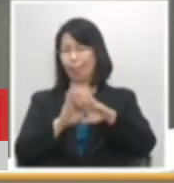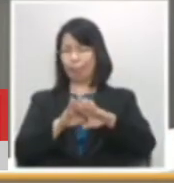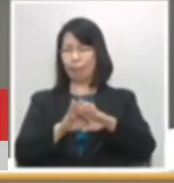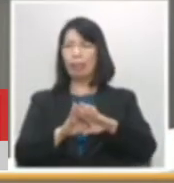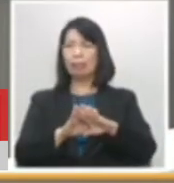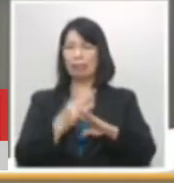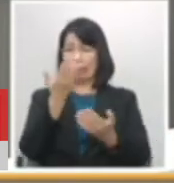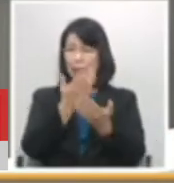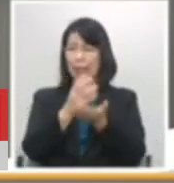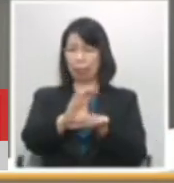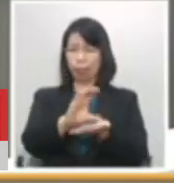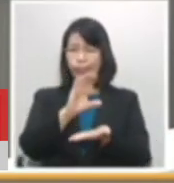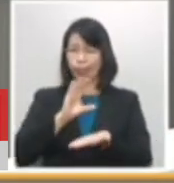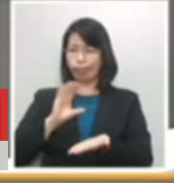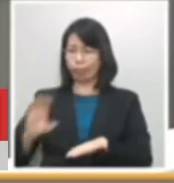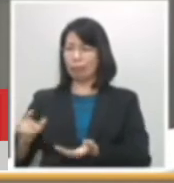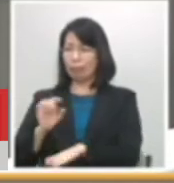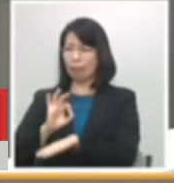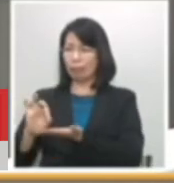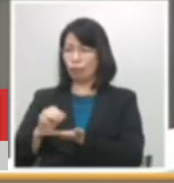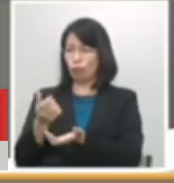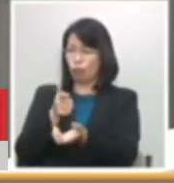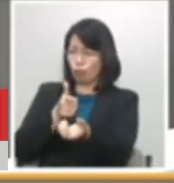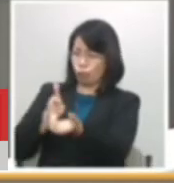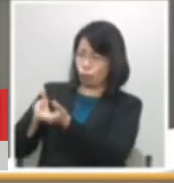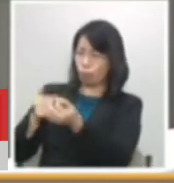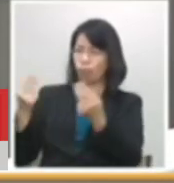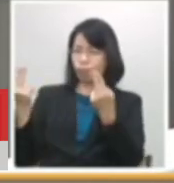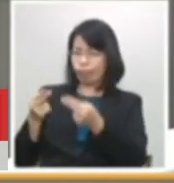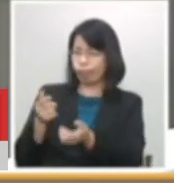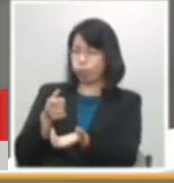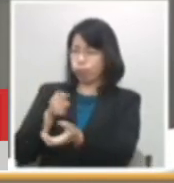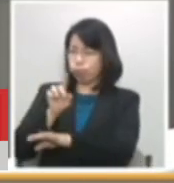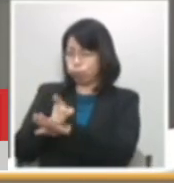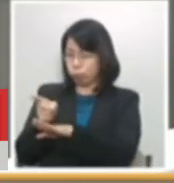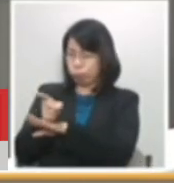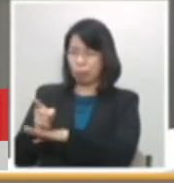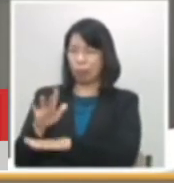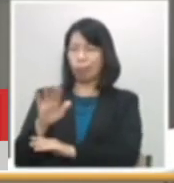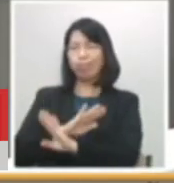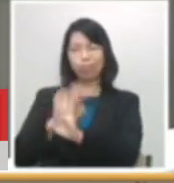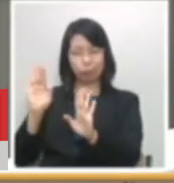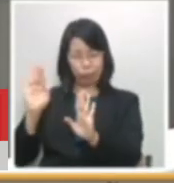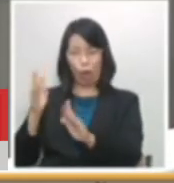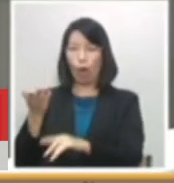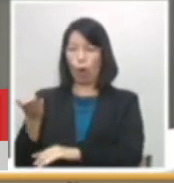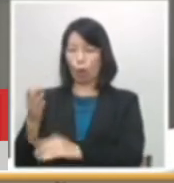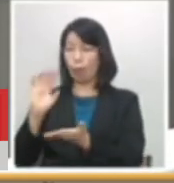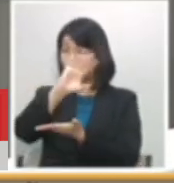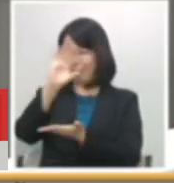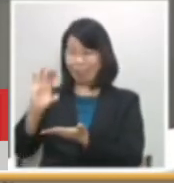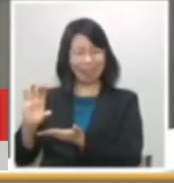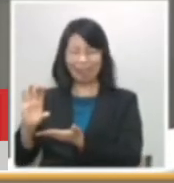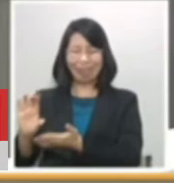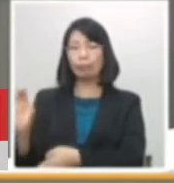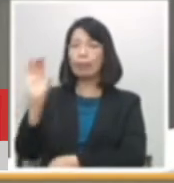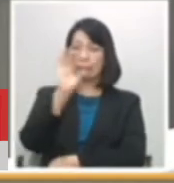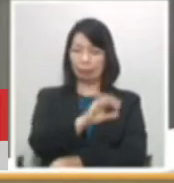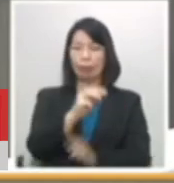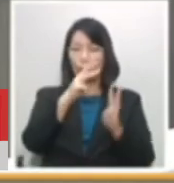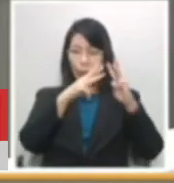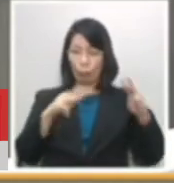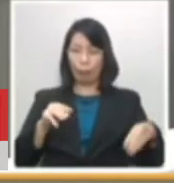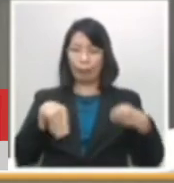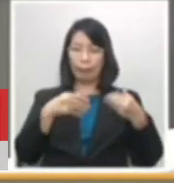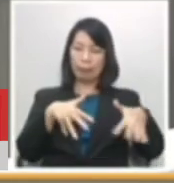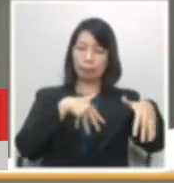งทุนเพื่อที่พัฒนาจิตใจชาวพุทธคนมีจิตใจเป็นธรรมแล้วมีความสุขนะครับพ